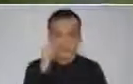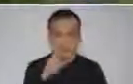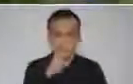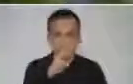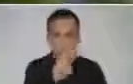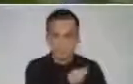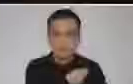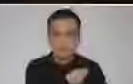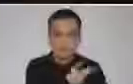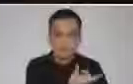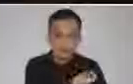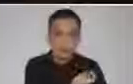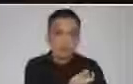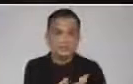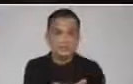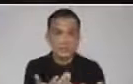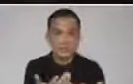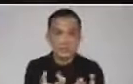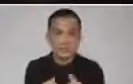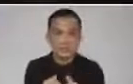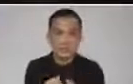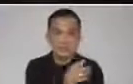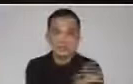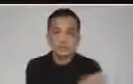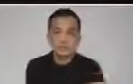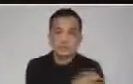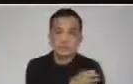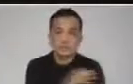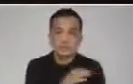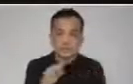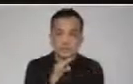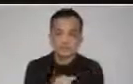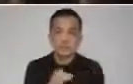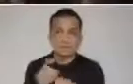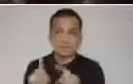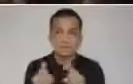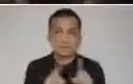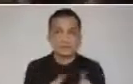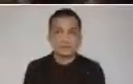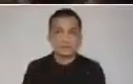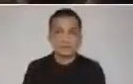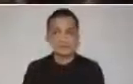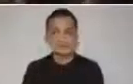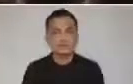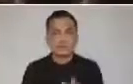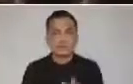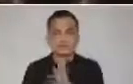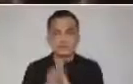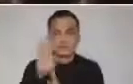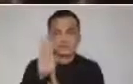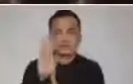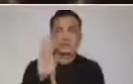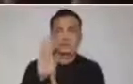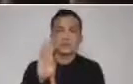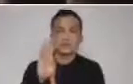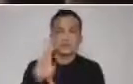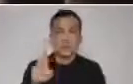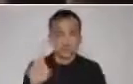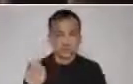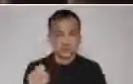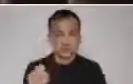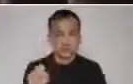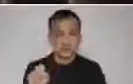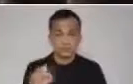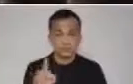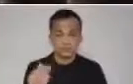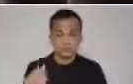mga backyard raisers at 25 milyong piso naman mula sa Land Bank at Development Bank of the Philippines para ipautang